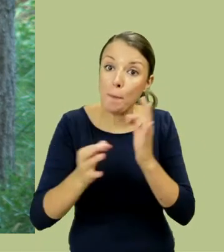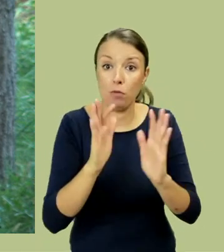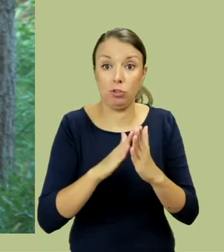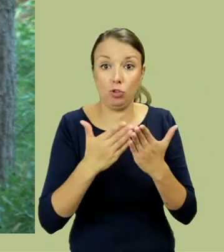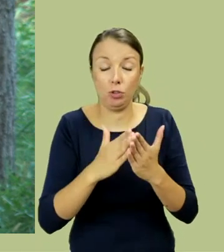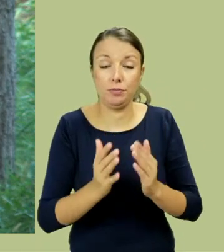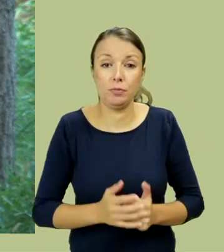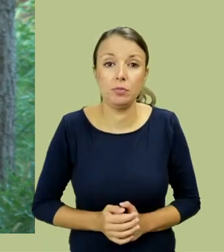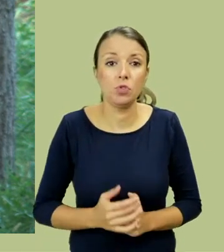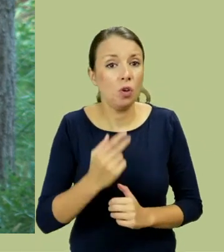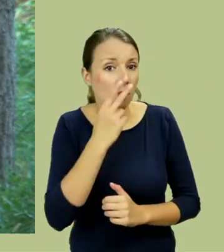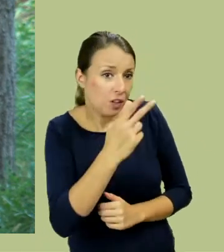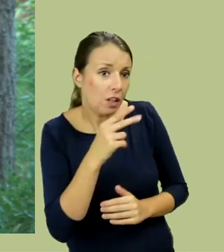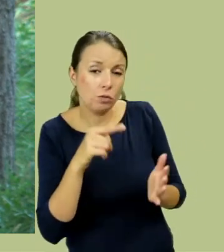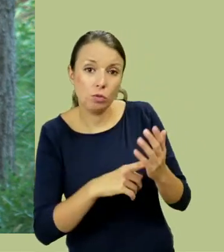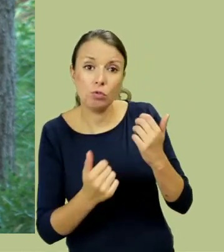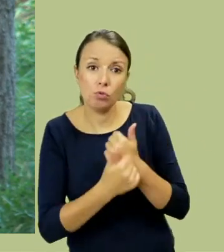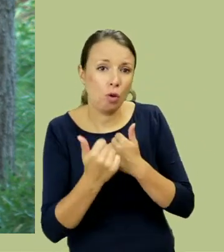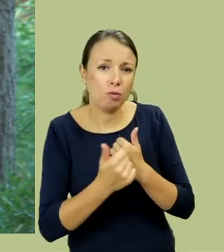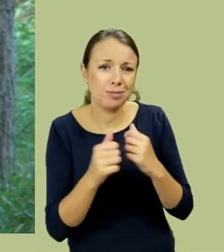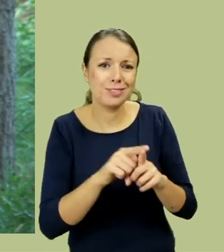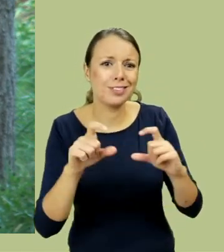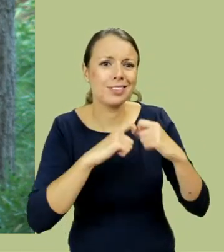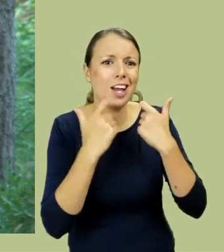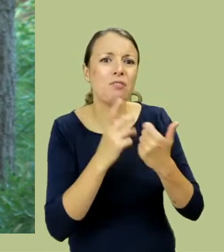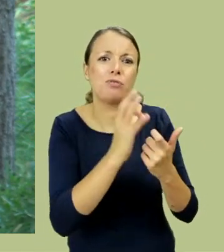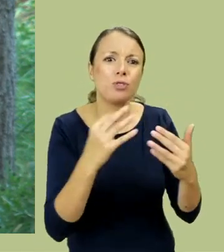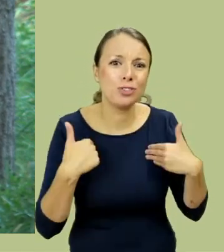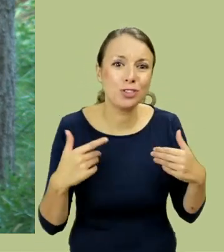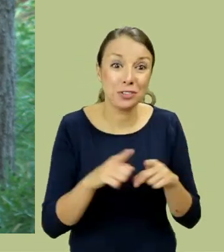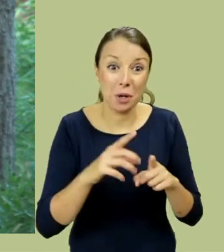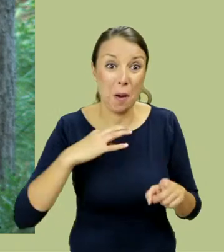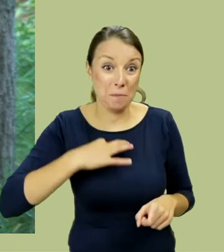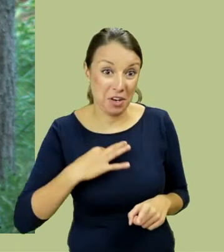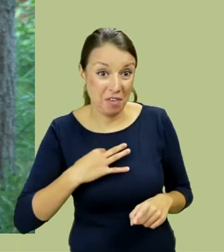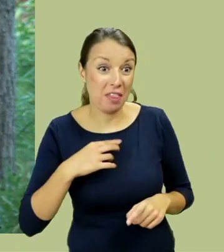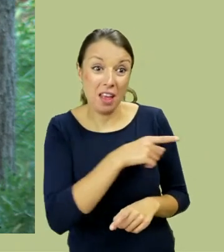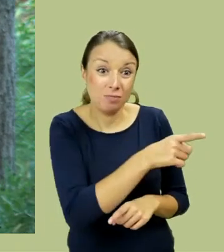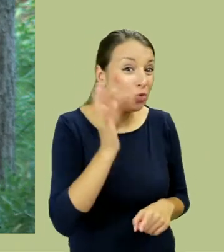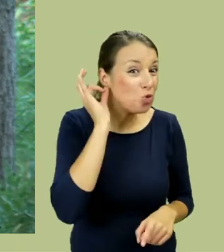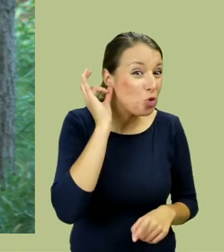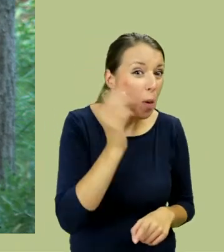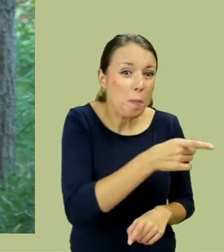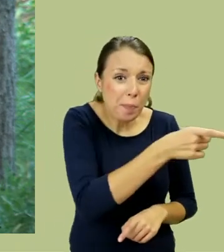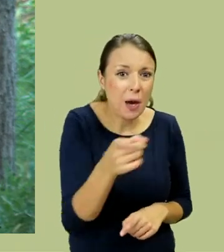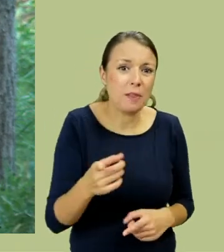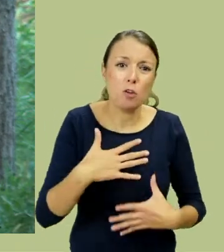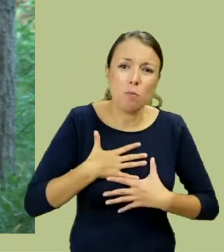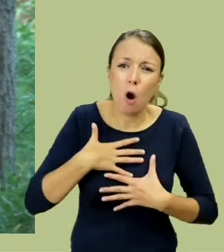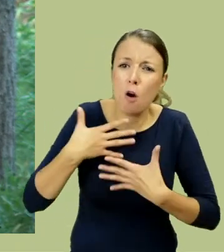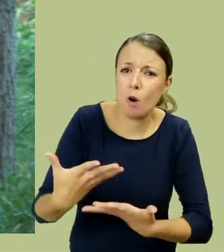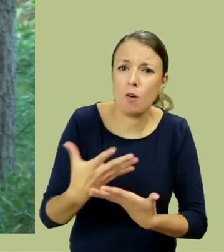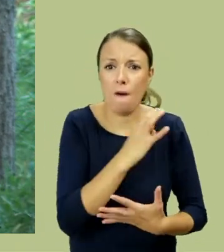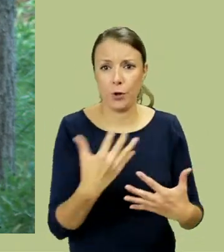całe swoje życie, w sumie prywatne również, te kobiety poświęcały na to, żeby